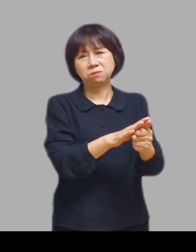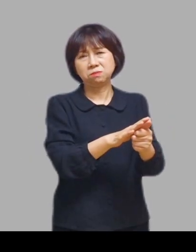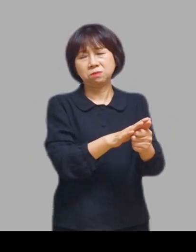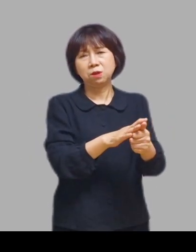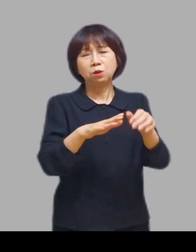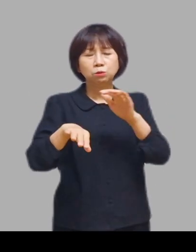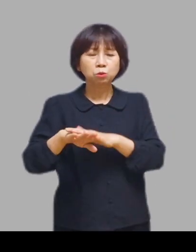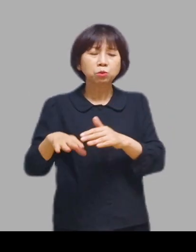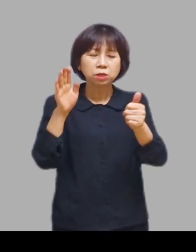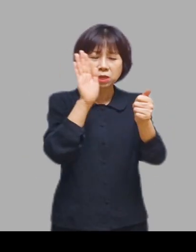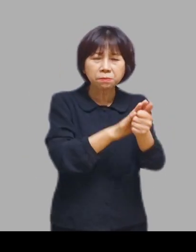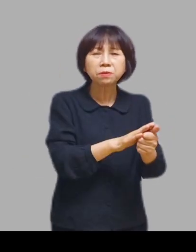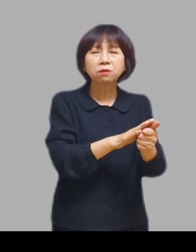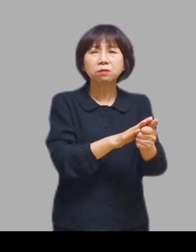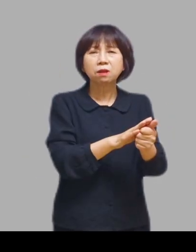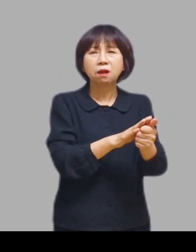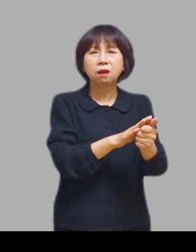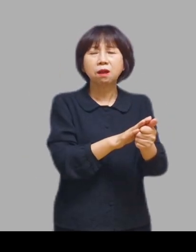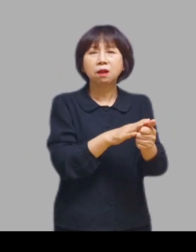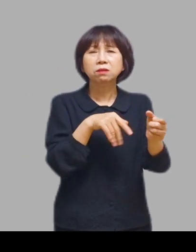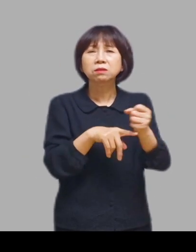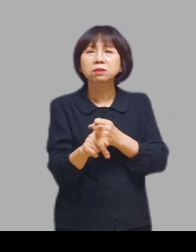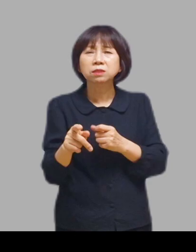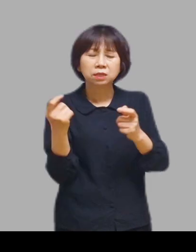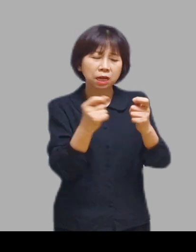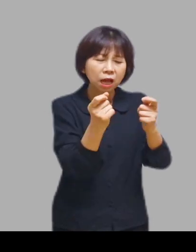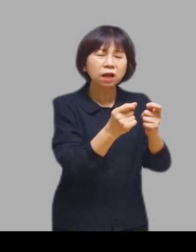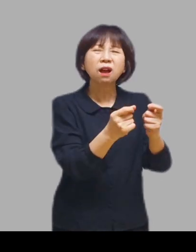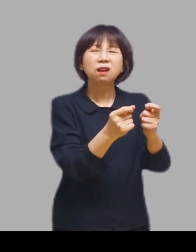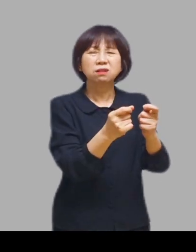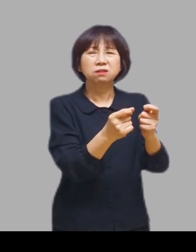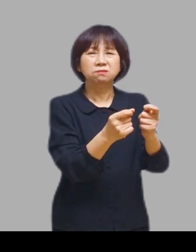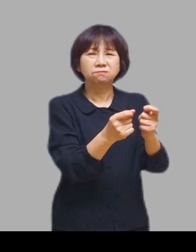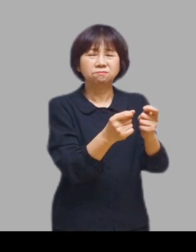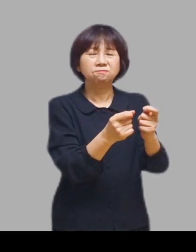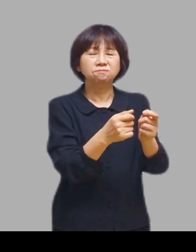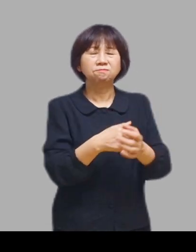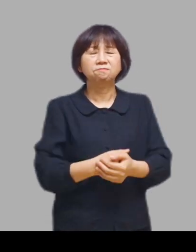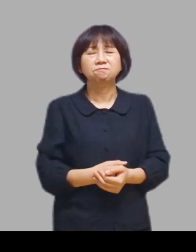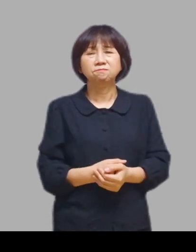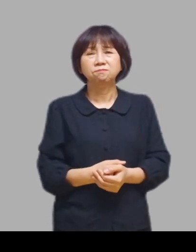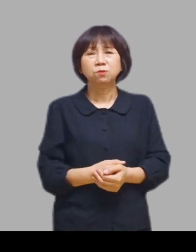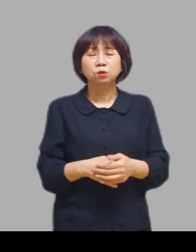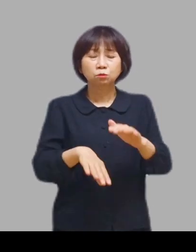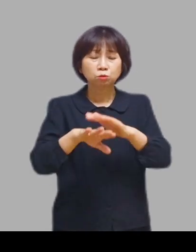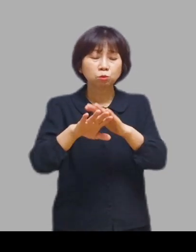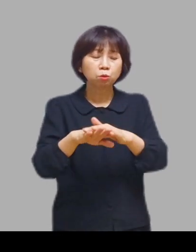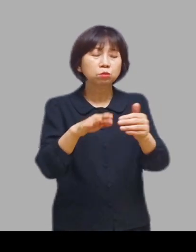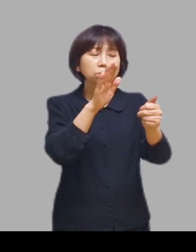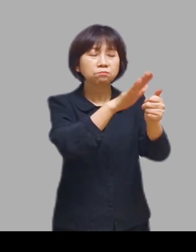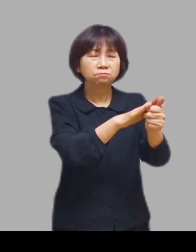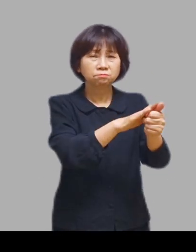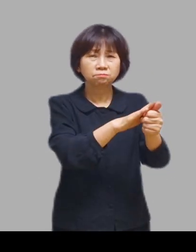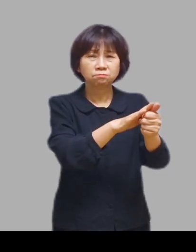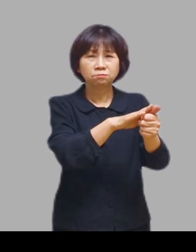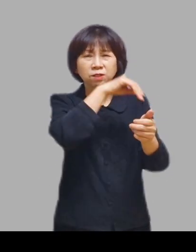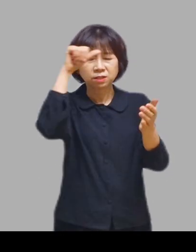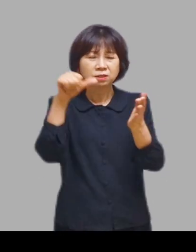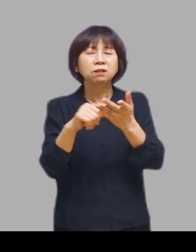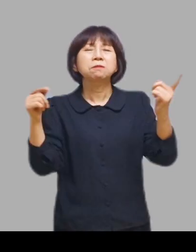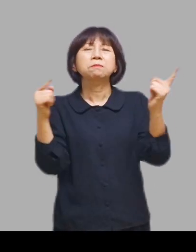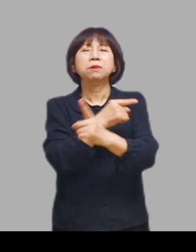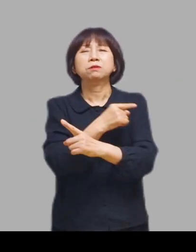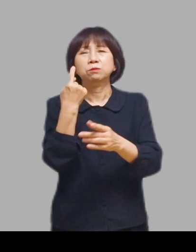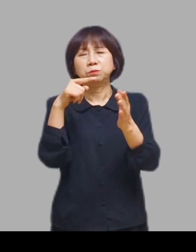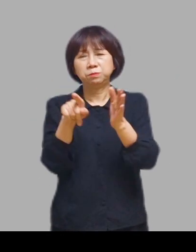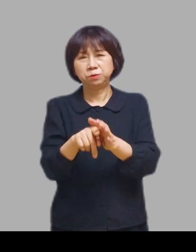여러분, 손을 내밀었다고 하는 건 가까이 갔다는 말이잖아요. 그 손길이 그 사람의 인생을 바꾸는